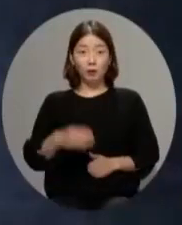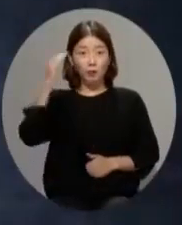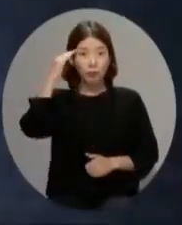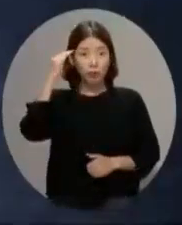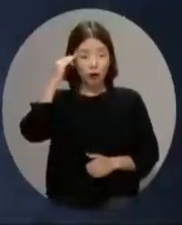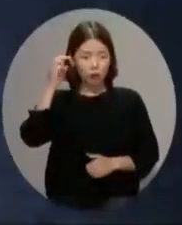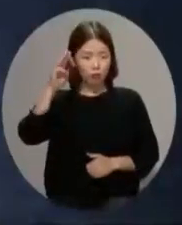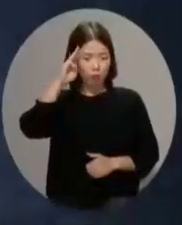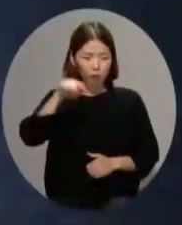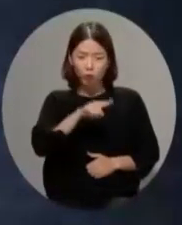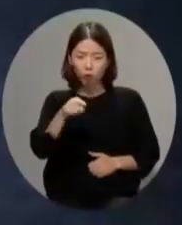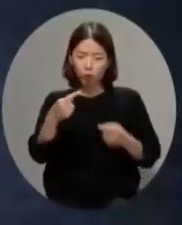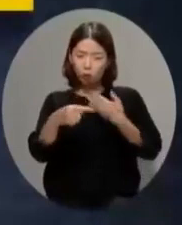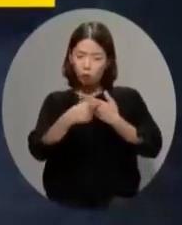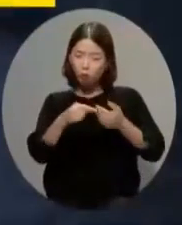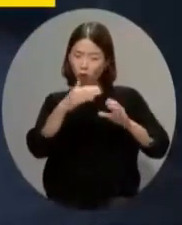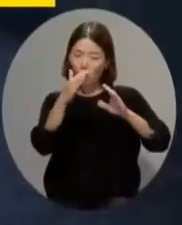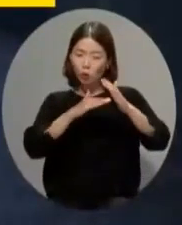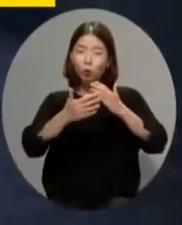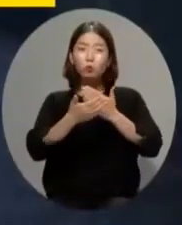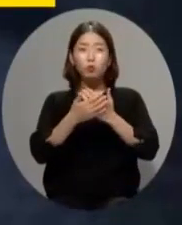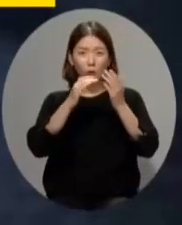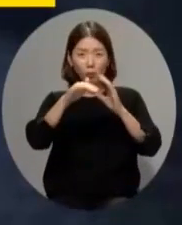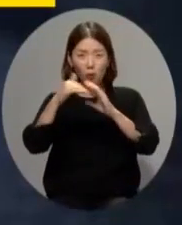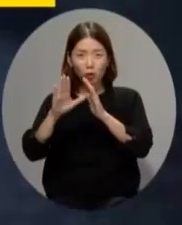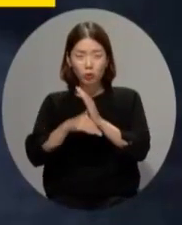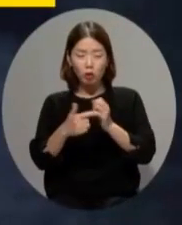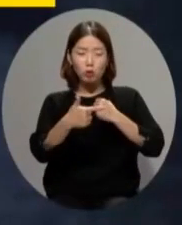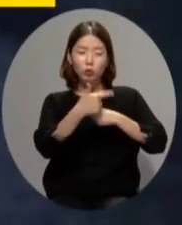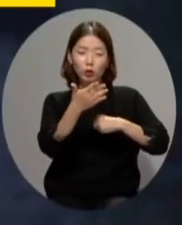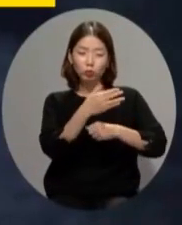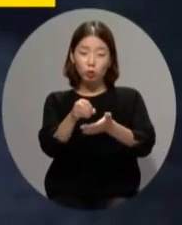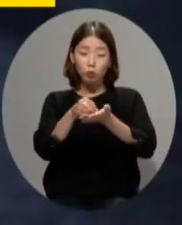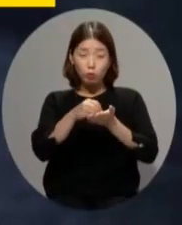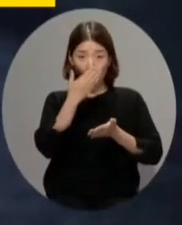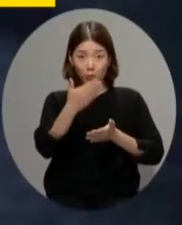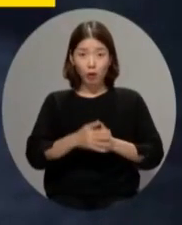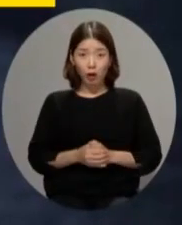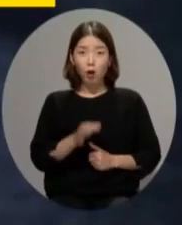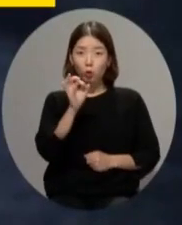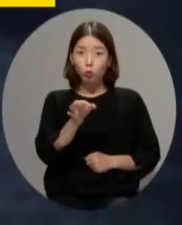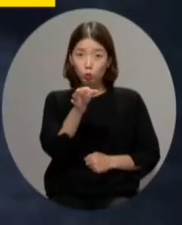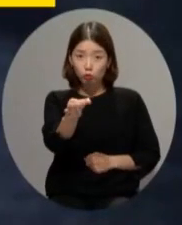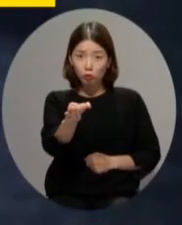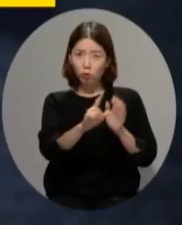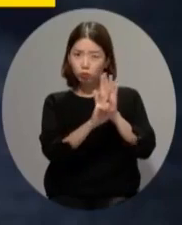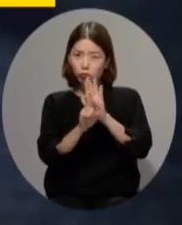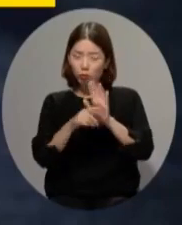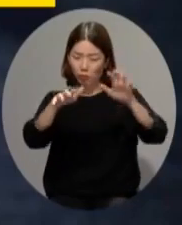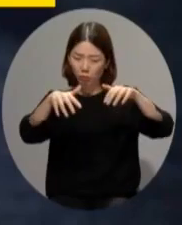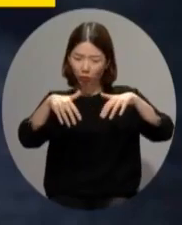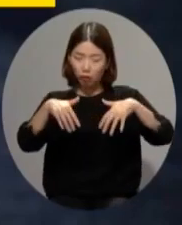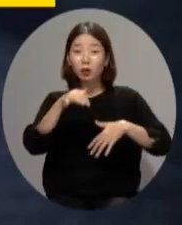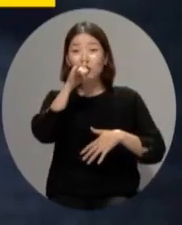한국 스카우트 연맹이 각 초등학교에 보낸 공문을 보면 초등학교 6학년부터 접수할 수 있고 참가비도 지원해주겠다며